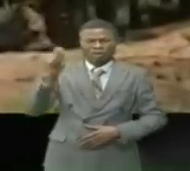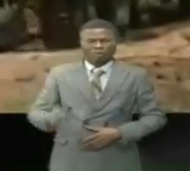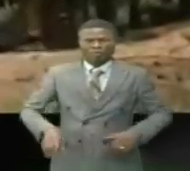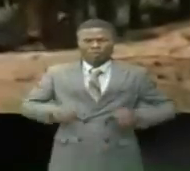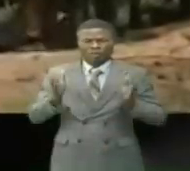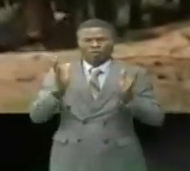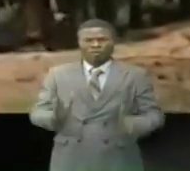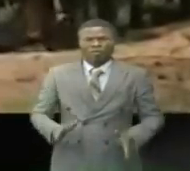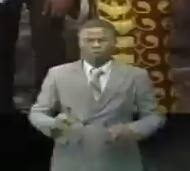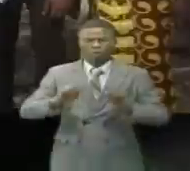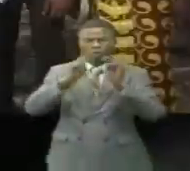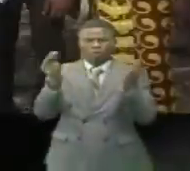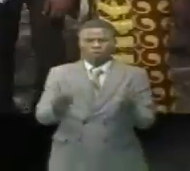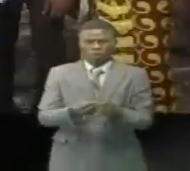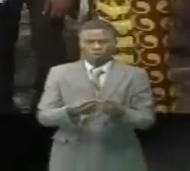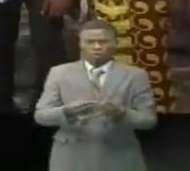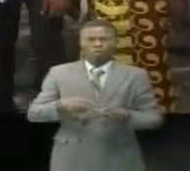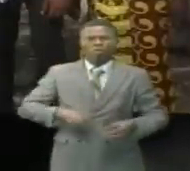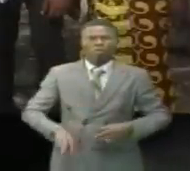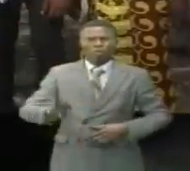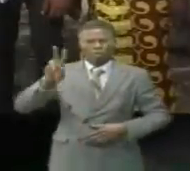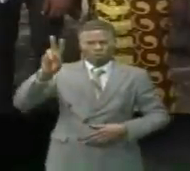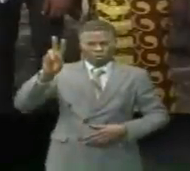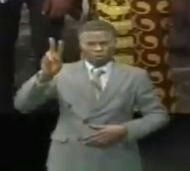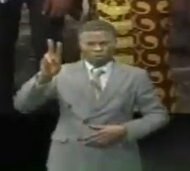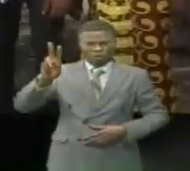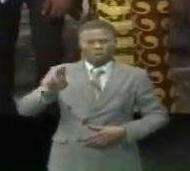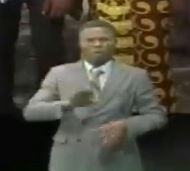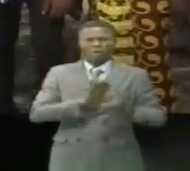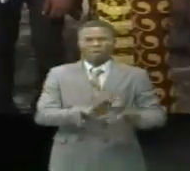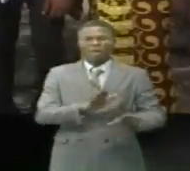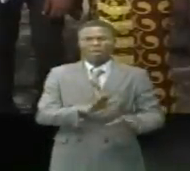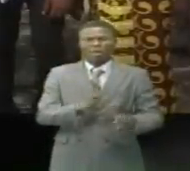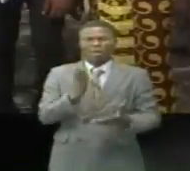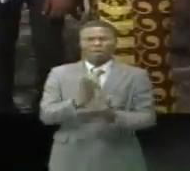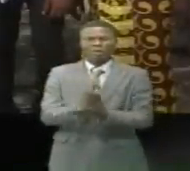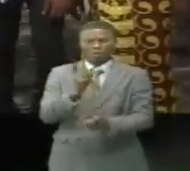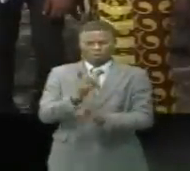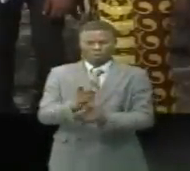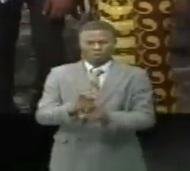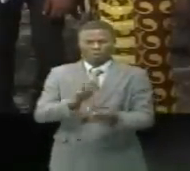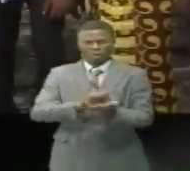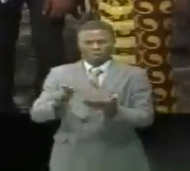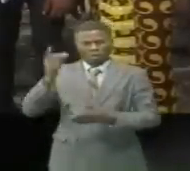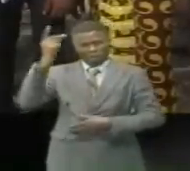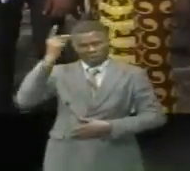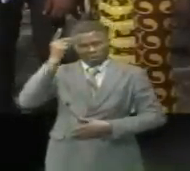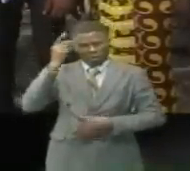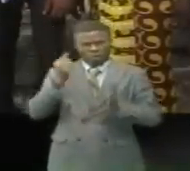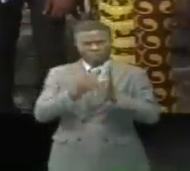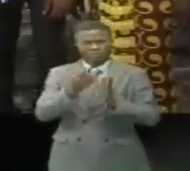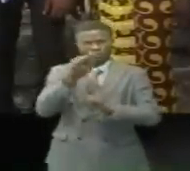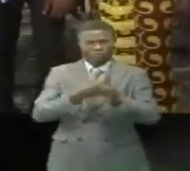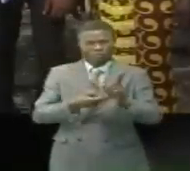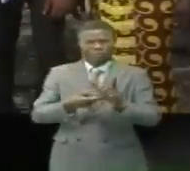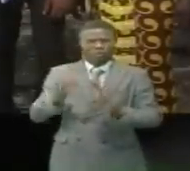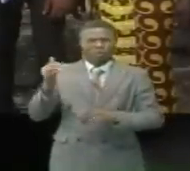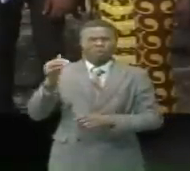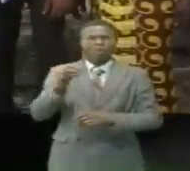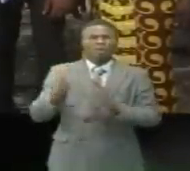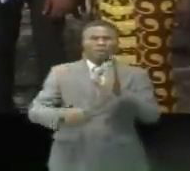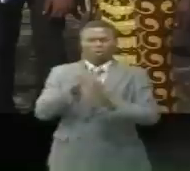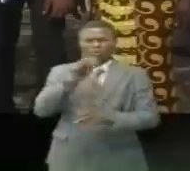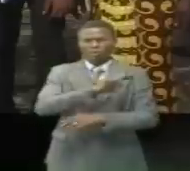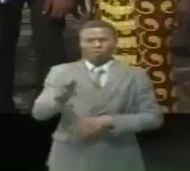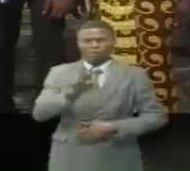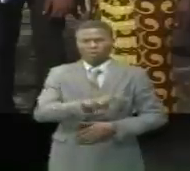vive le mouvement citoyen Kepi Blanc. Défenseur des causes justes, fait à Kinshasa le 6 novembre 2022. Pour